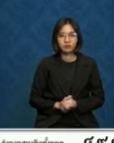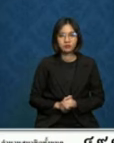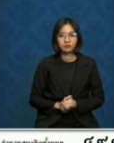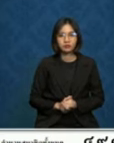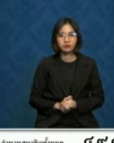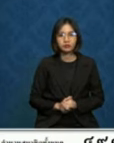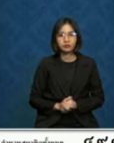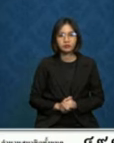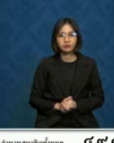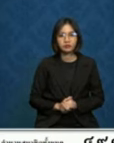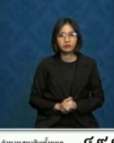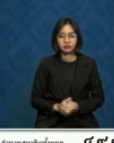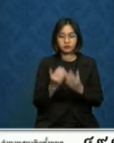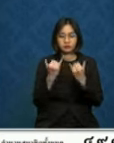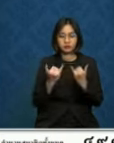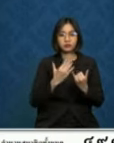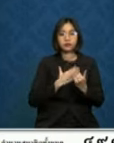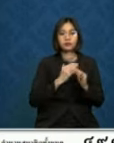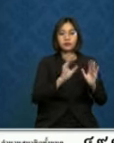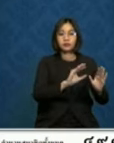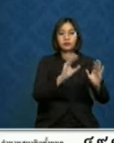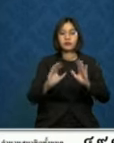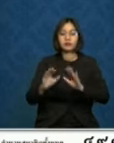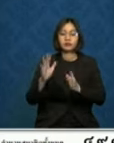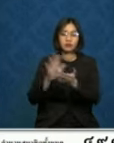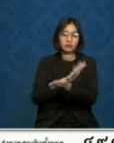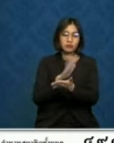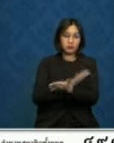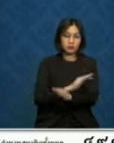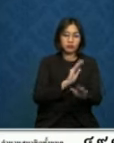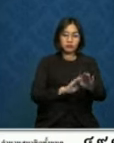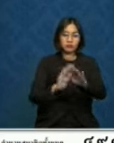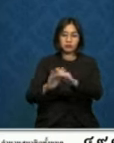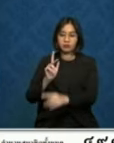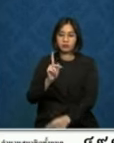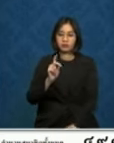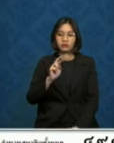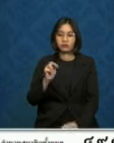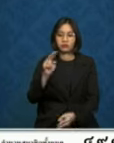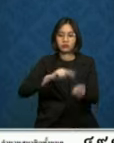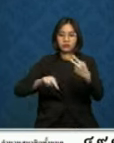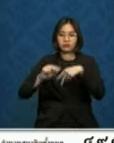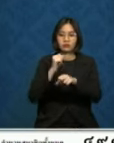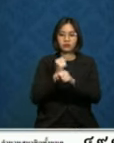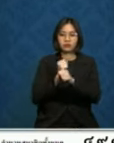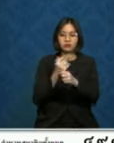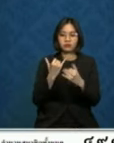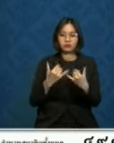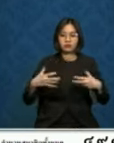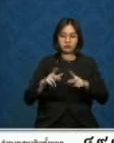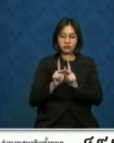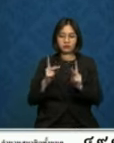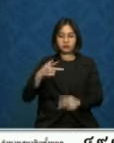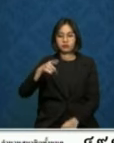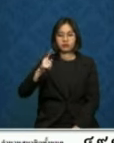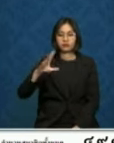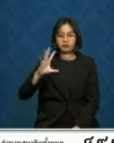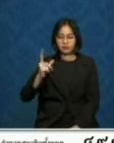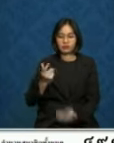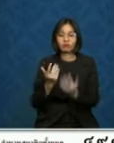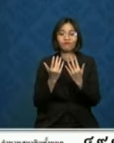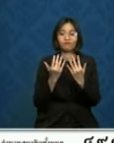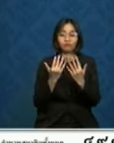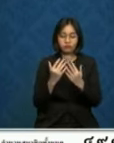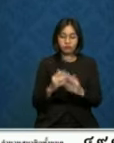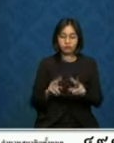ไหนๆก็ไหนๆแล้วนะครับวันนี้ผมขอฝากตามเอกสารจากทางกรมการจัดหางานด้วยเลยนะครับตอนนี้กรรมาธิการปปช.เราก็ยังรอผ